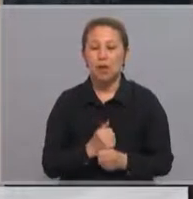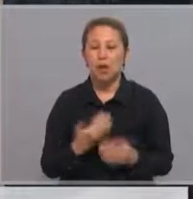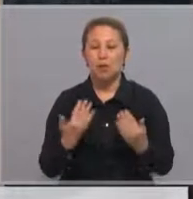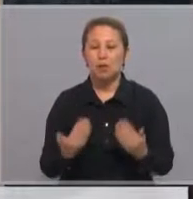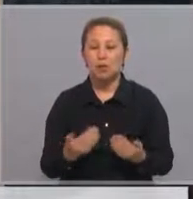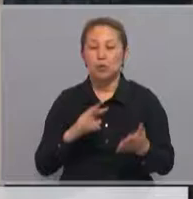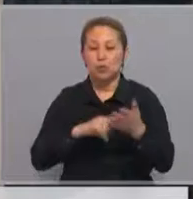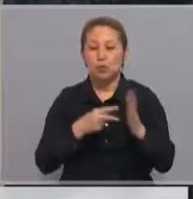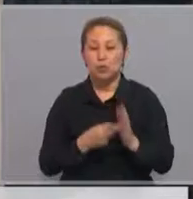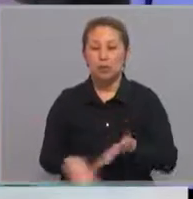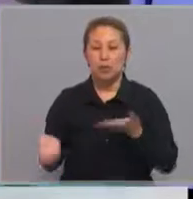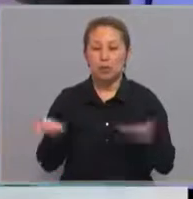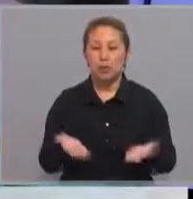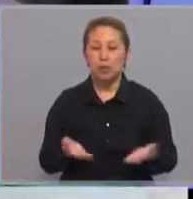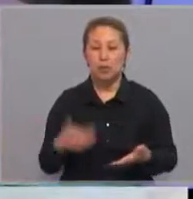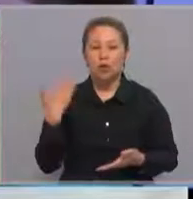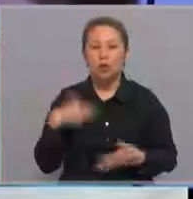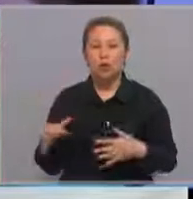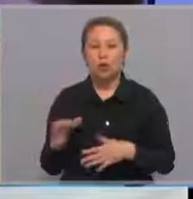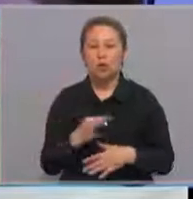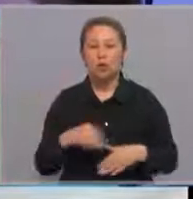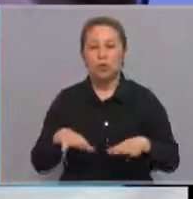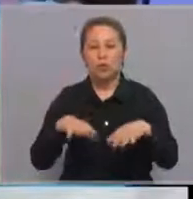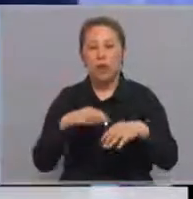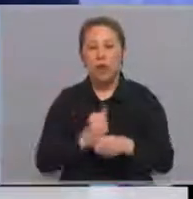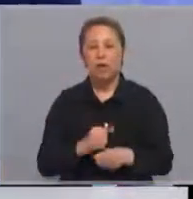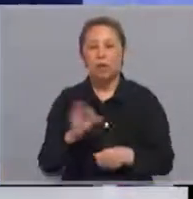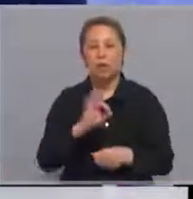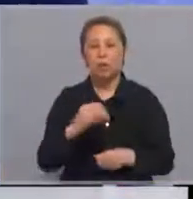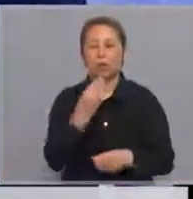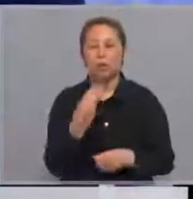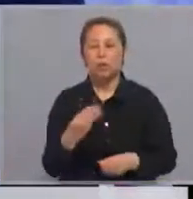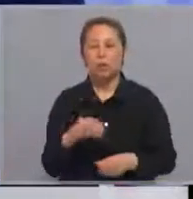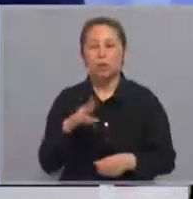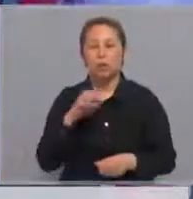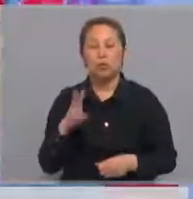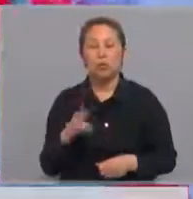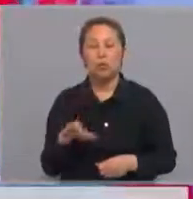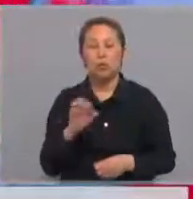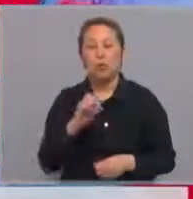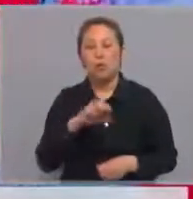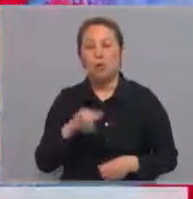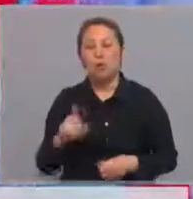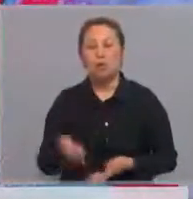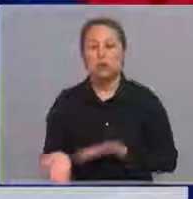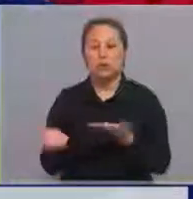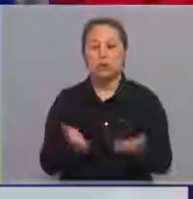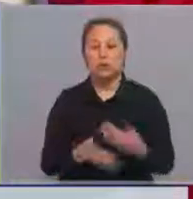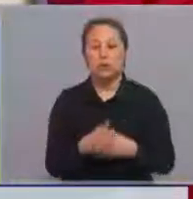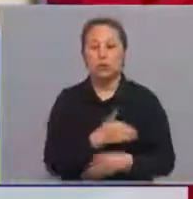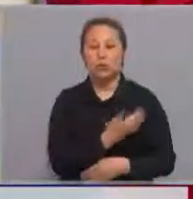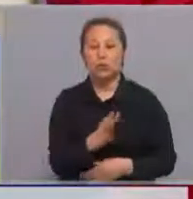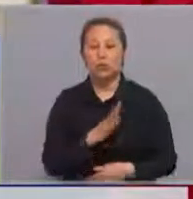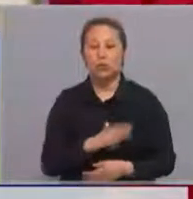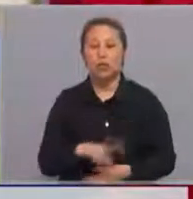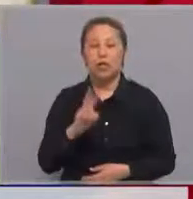сондай жоспармен келіп отырмыз. Түркістан облысының әкімі Өмірзақ Шөкеев түркістандықтар мен маңғыстаулықтарды мәдени күндердің ашылуымен құттықтады. Бұл